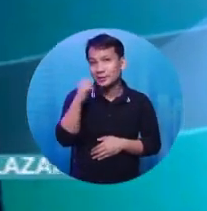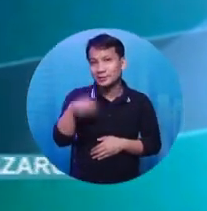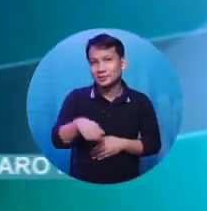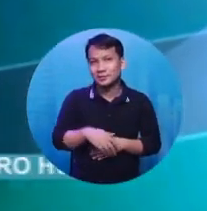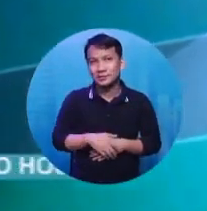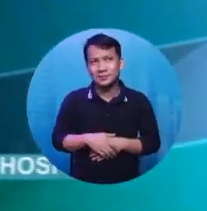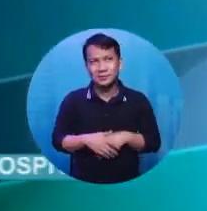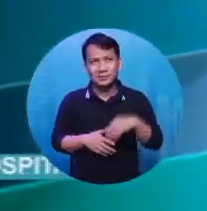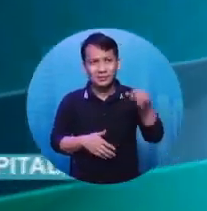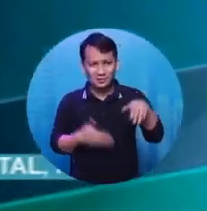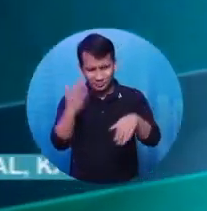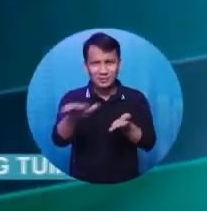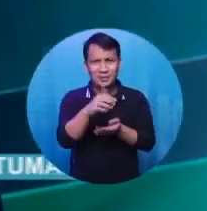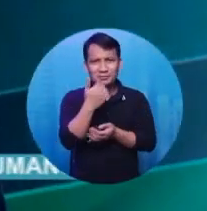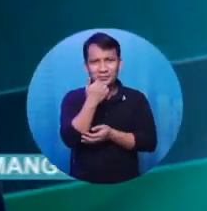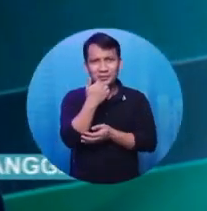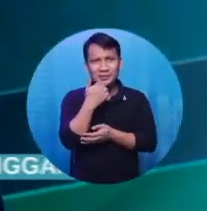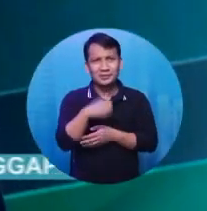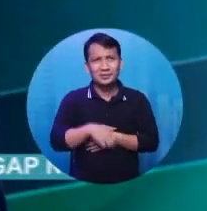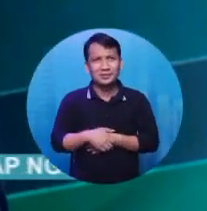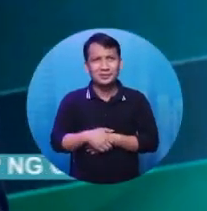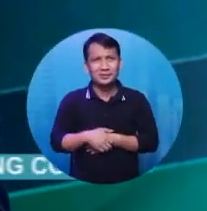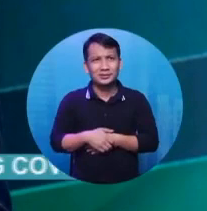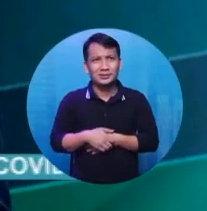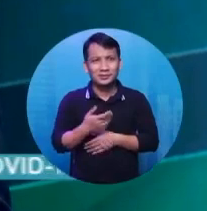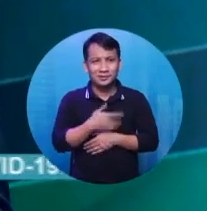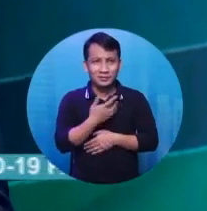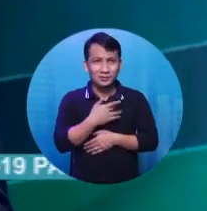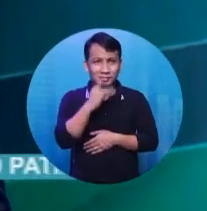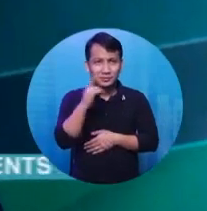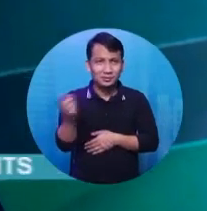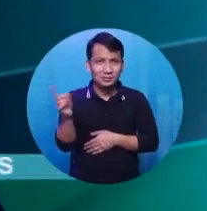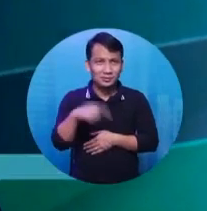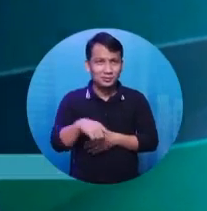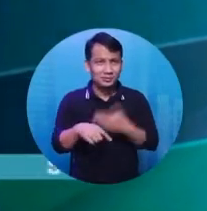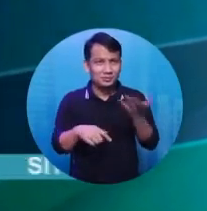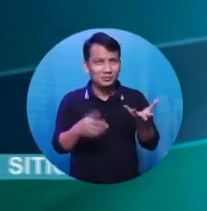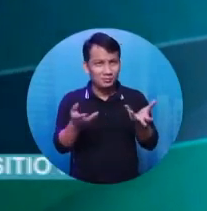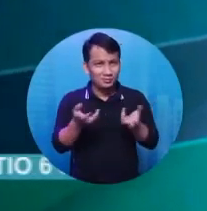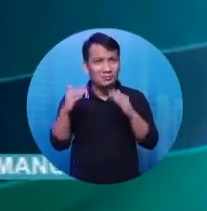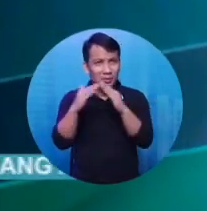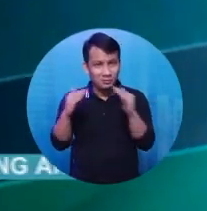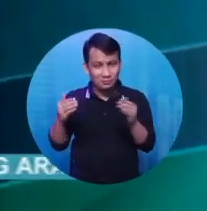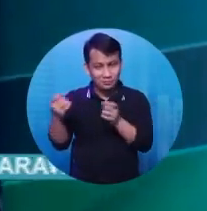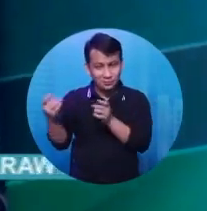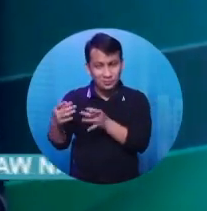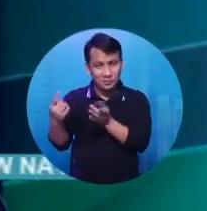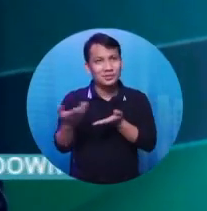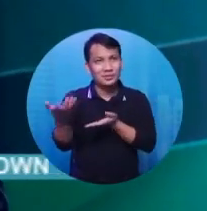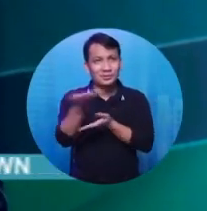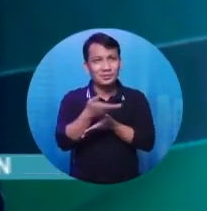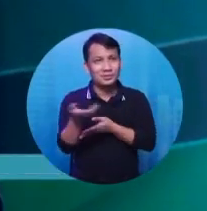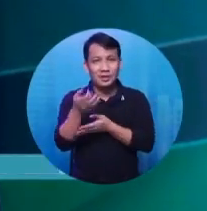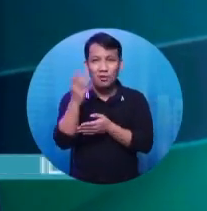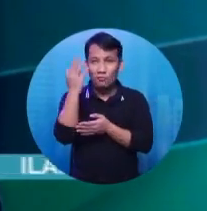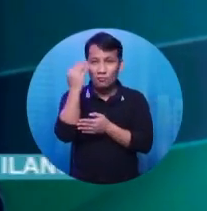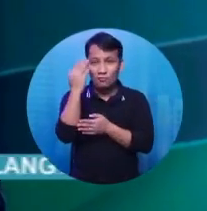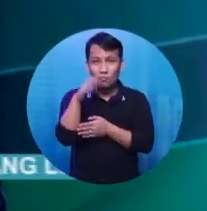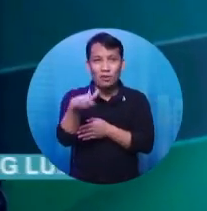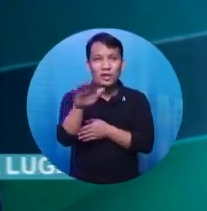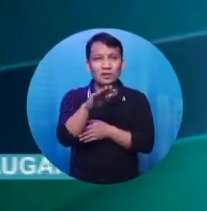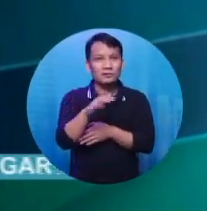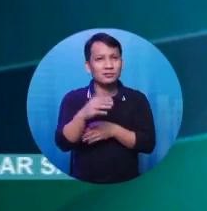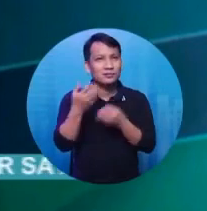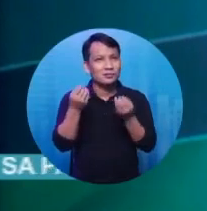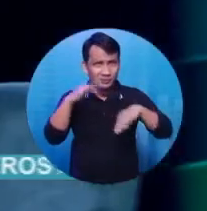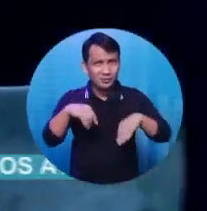ko, teka muna, ba't yan pinag-uusapan nyo? Para bagang yung mga kasambahay nagpapahiwatig na gustong sumali. Teka, kasi nga naman po,